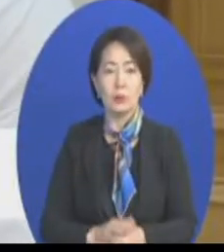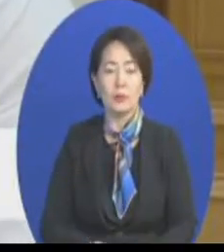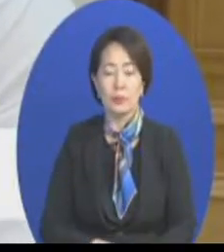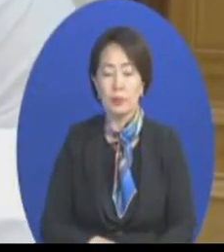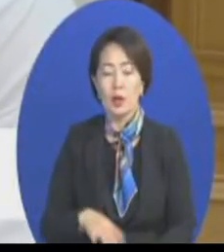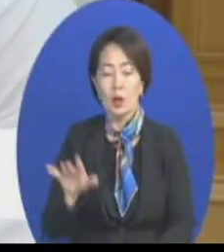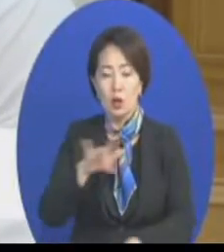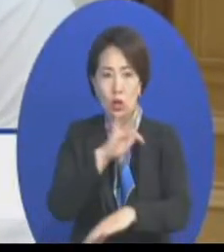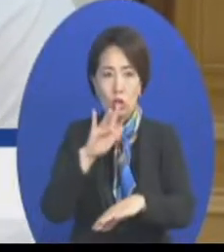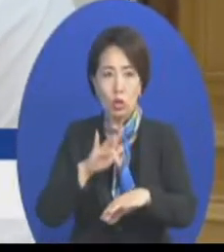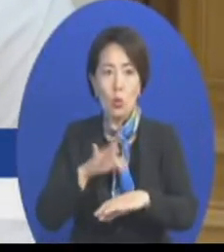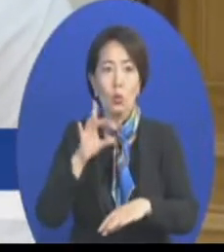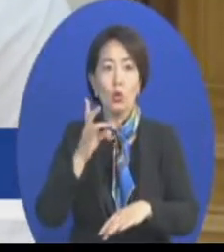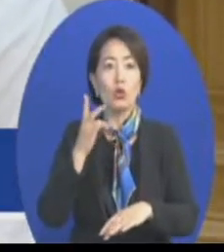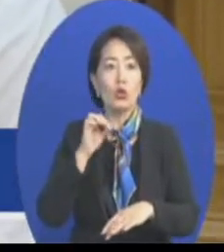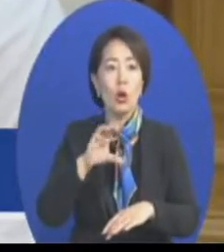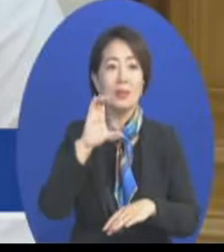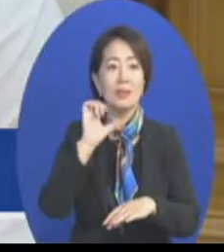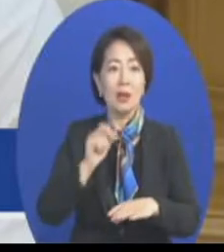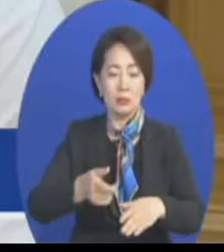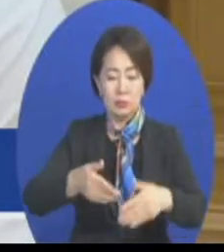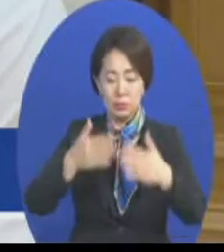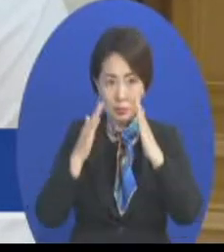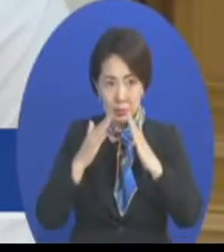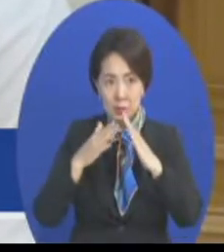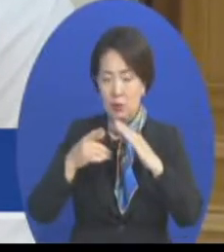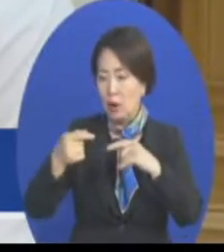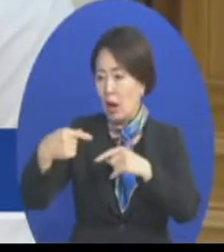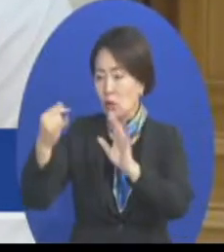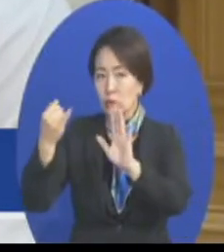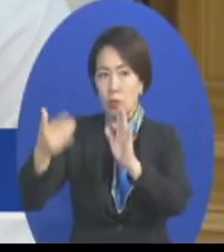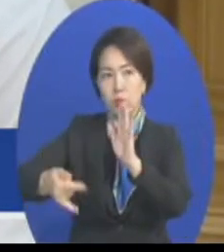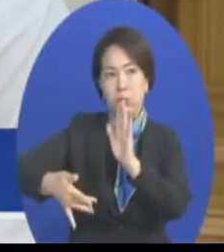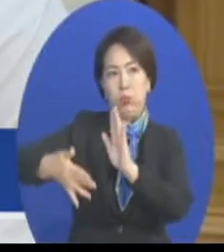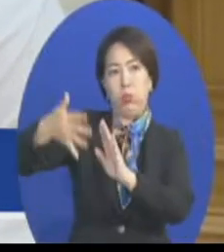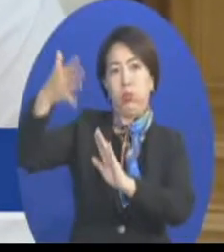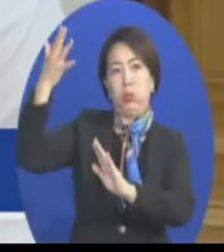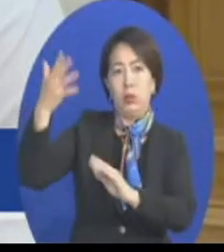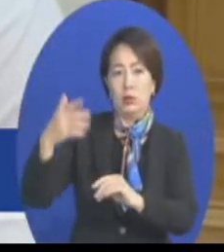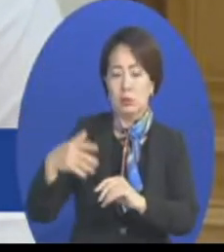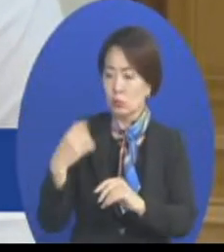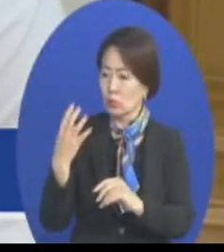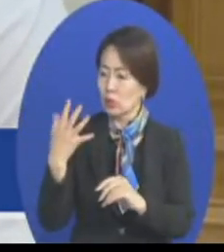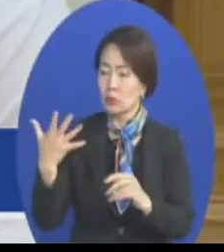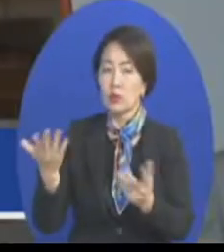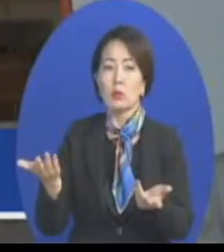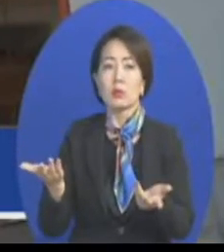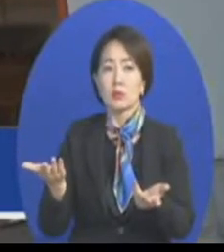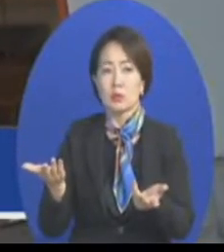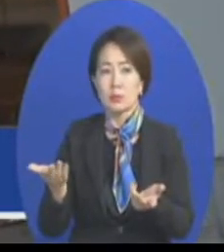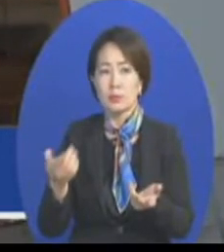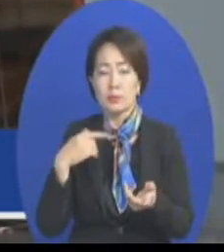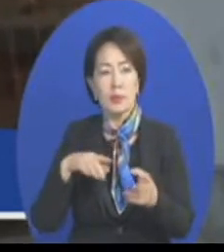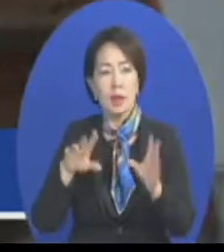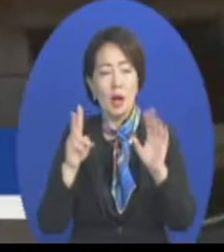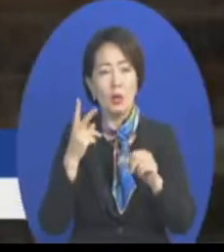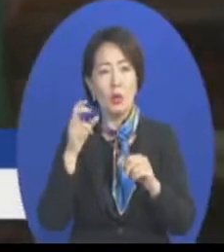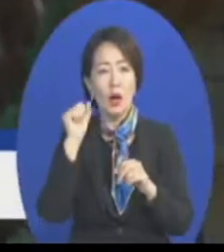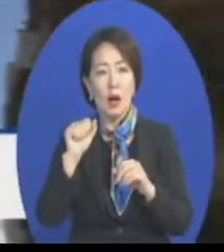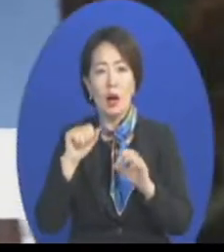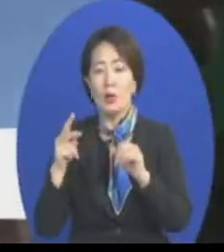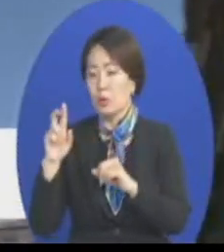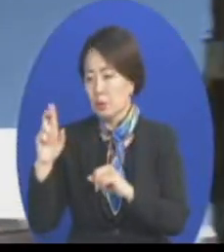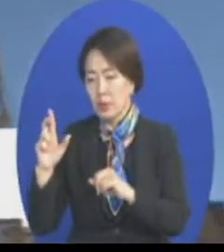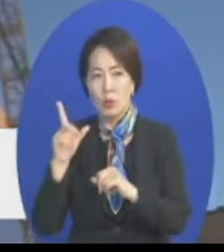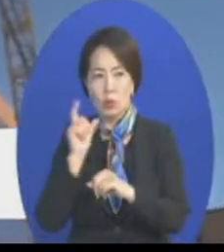төв номын сан яг үүдэнд нь 16 давхар байшин орон сууц барихаар ингээд 4 5 давхар каркас утга ярьчихсан. 12-ийн АБ-ийн